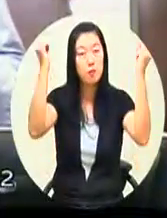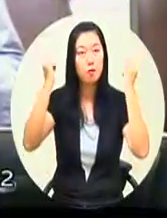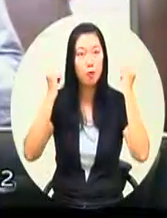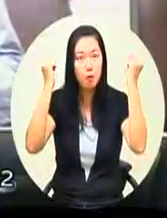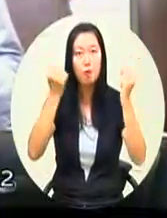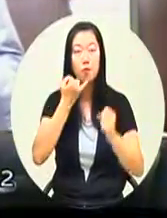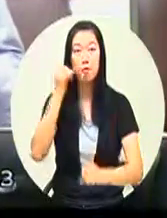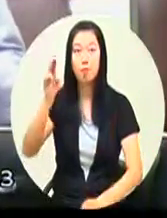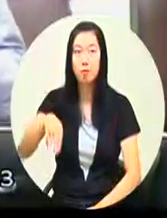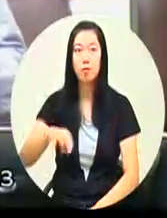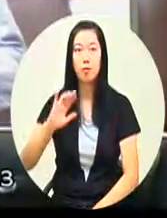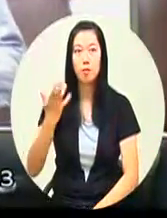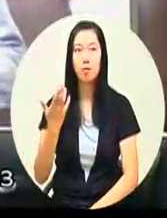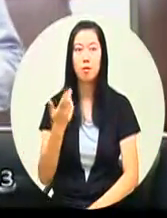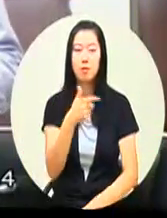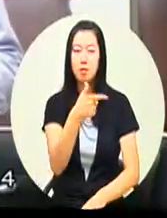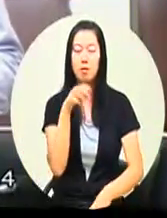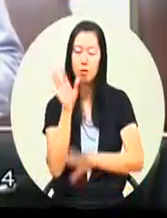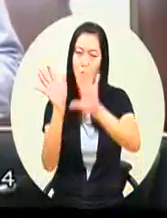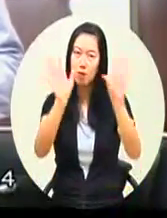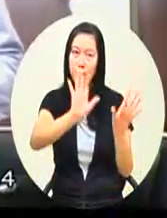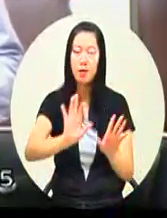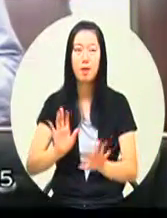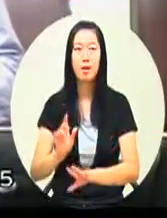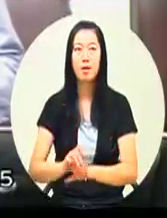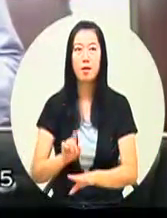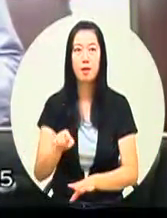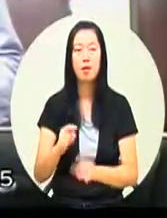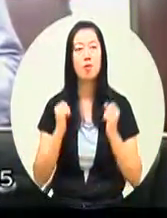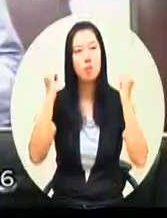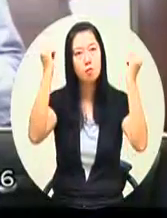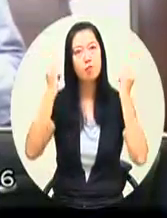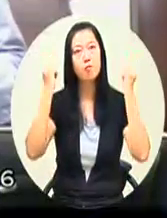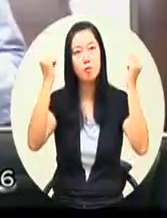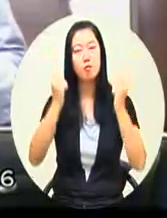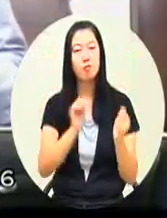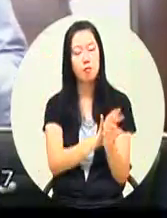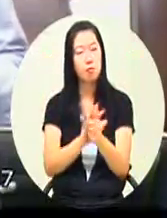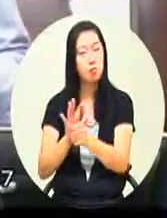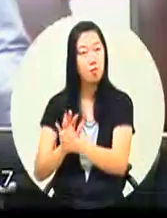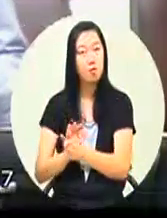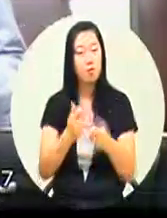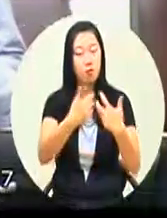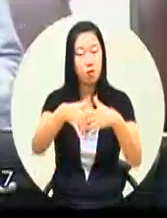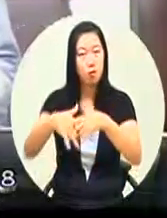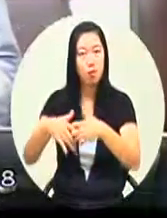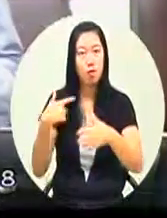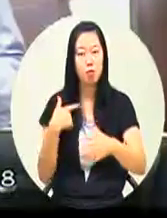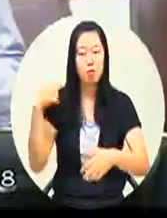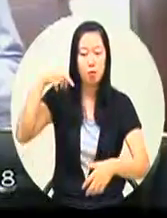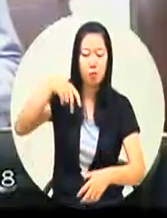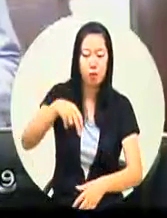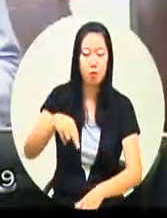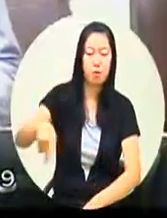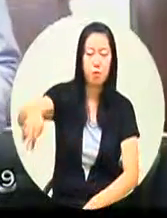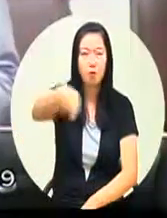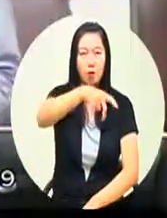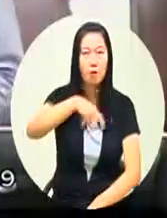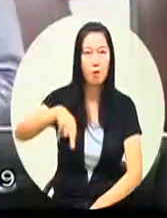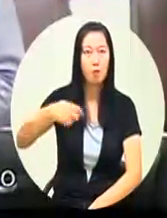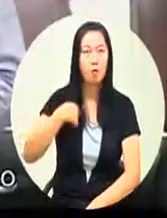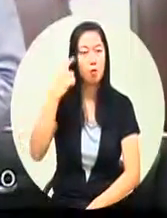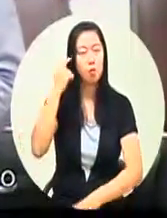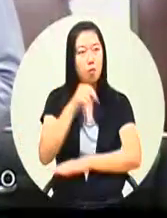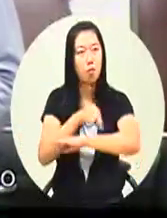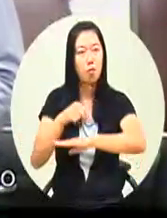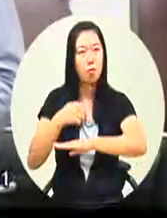是那个景观也好，跟整个运动功能的设施吼，要加落去的那个设计吼，我上次